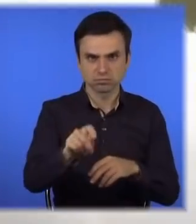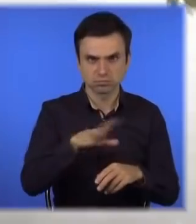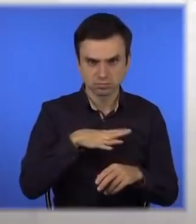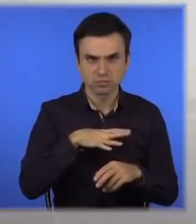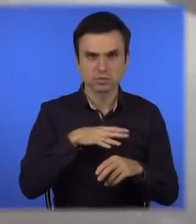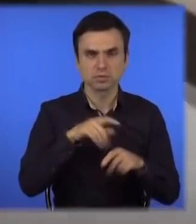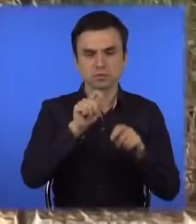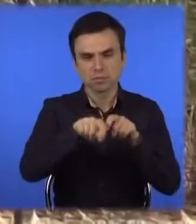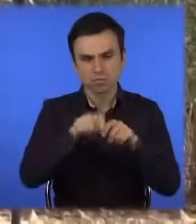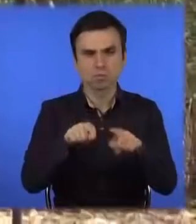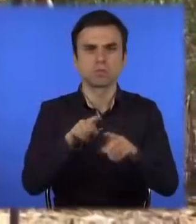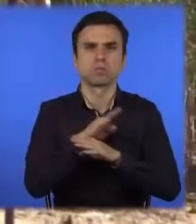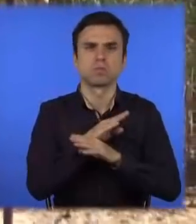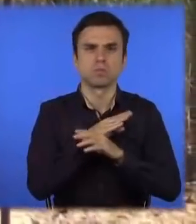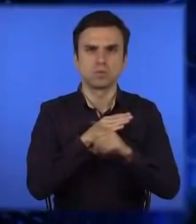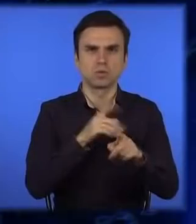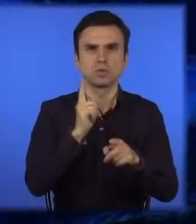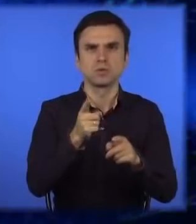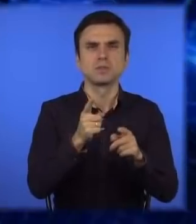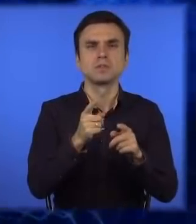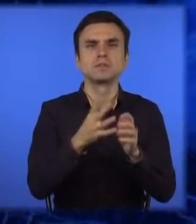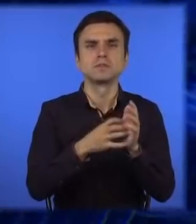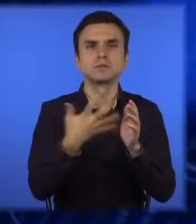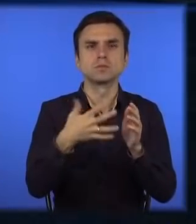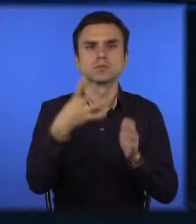Подробиці цих та інших новин просто зараз.